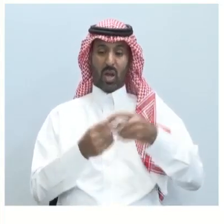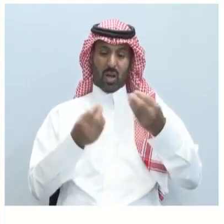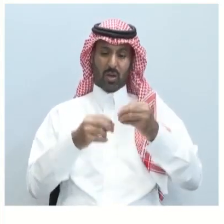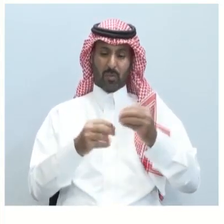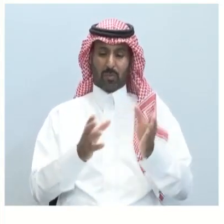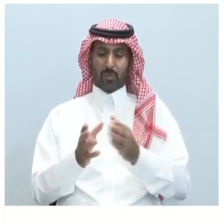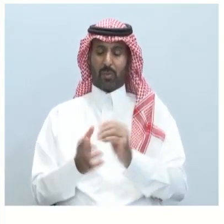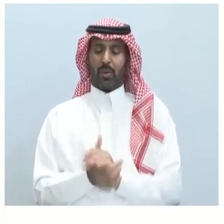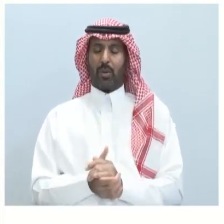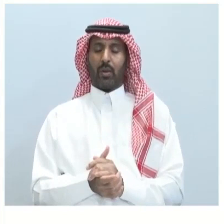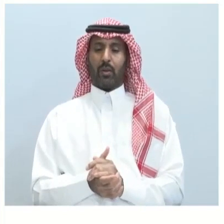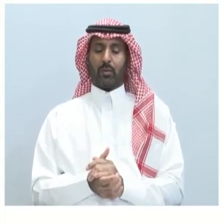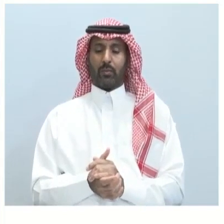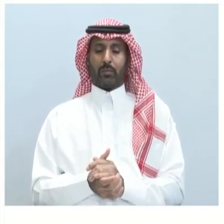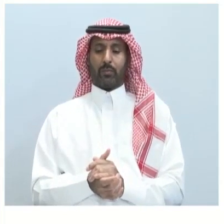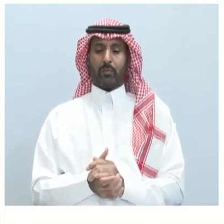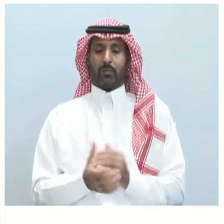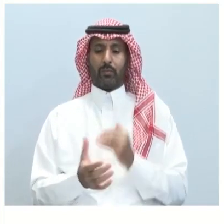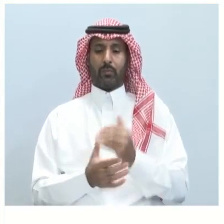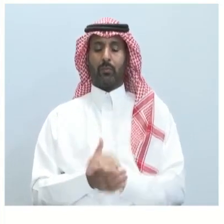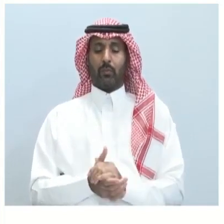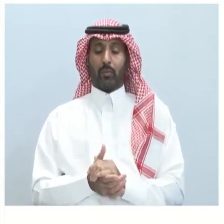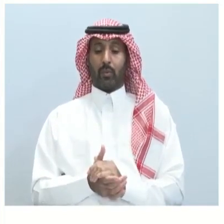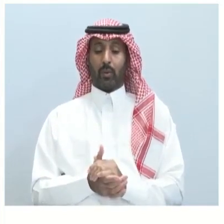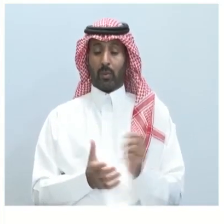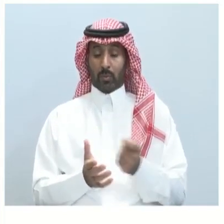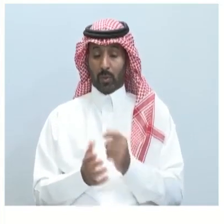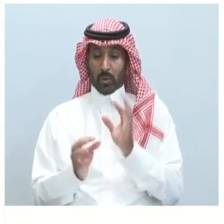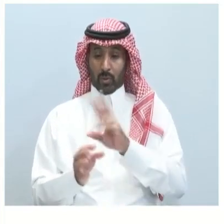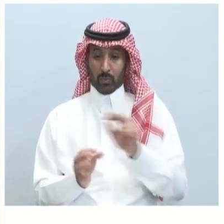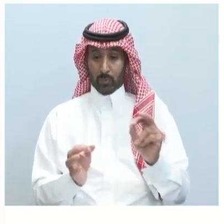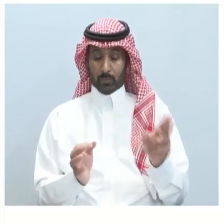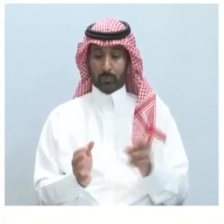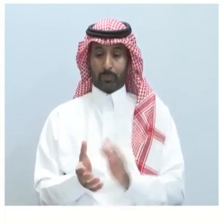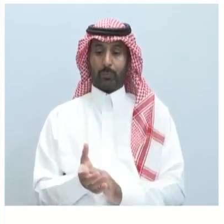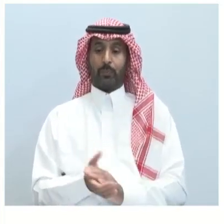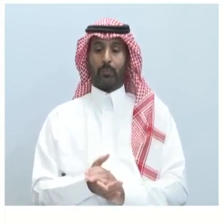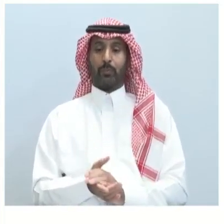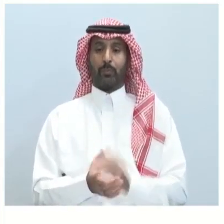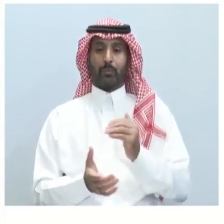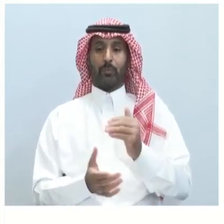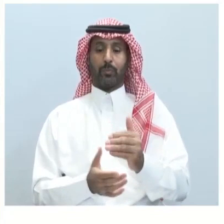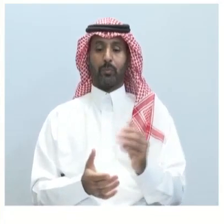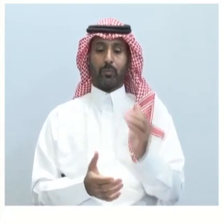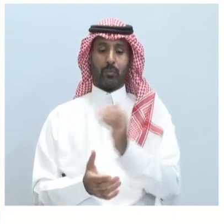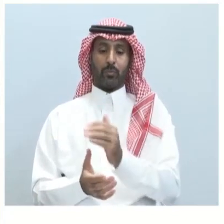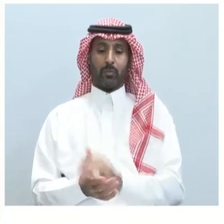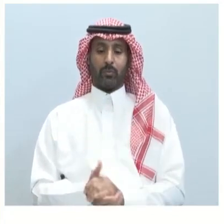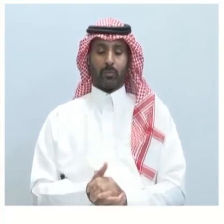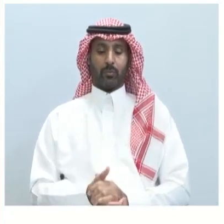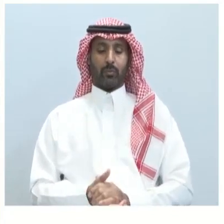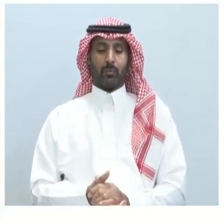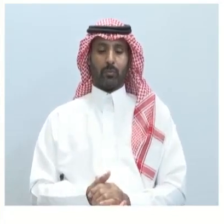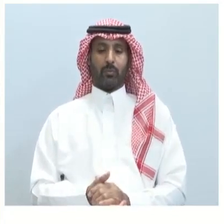تركيز ايون مين الهيدروكسيد واثبتناه احنا بالقيم هذه التركيز ايون الهيدروكسيد وهذا قيمه تركيز ايون مين